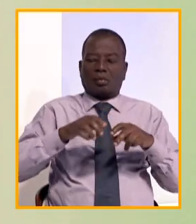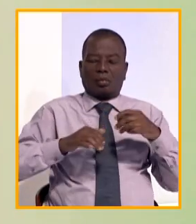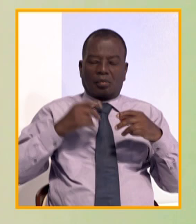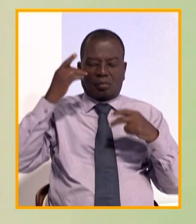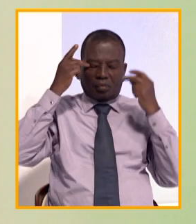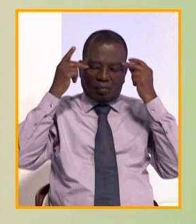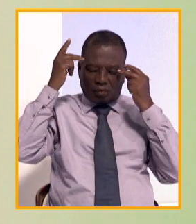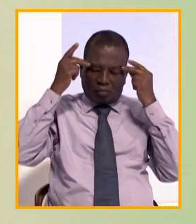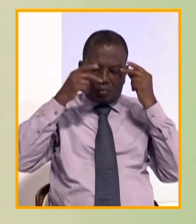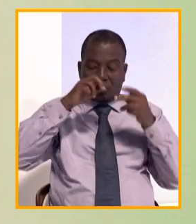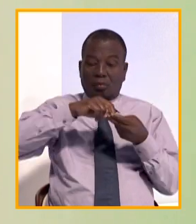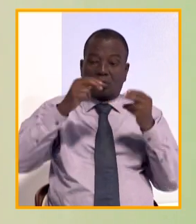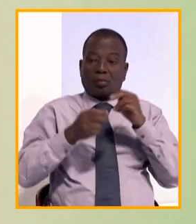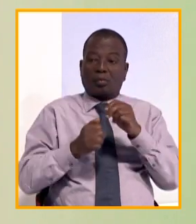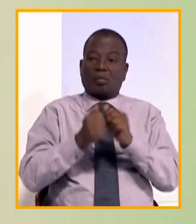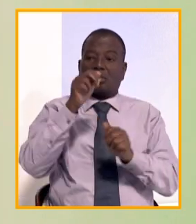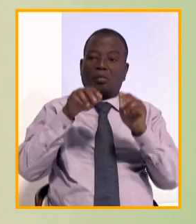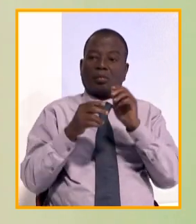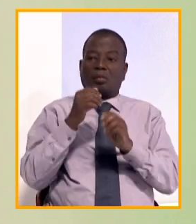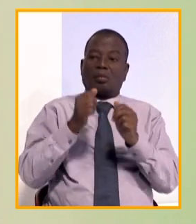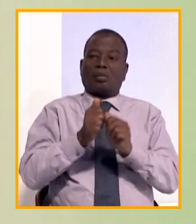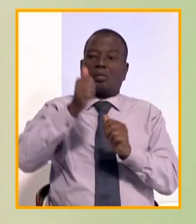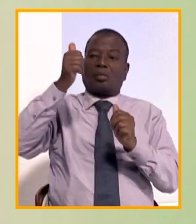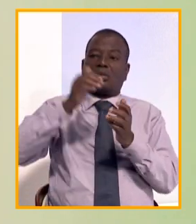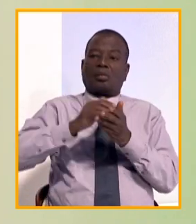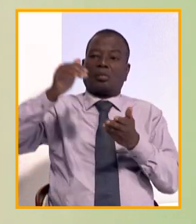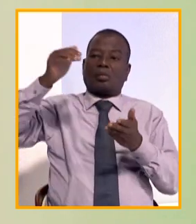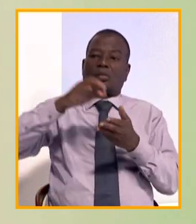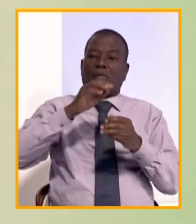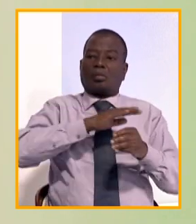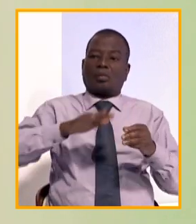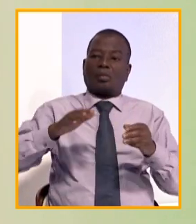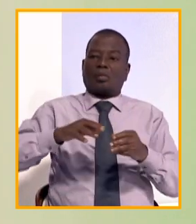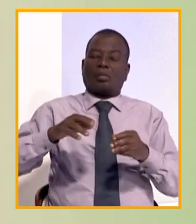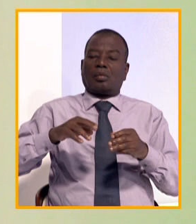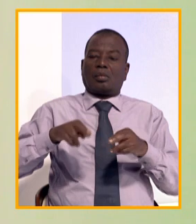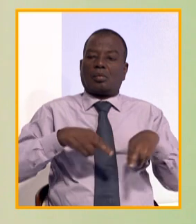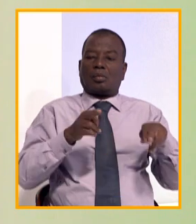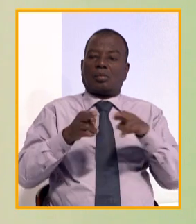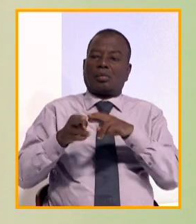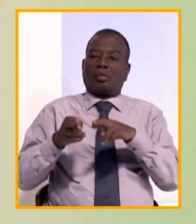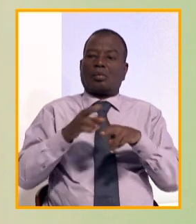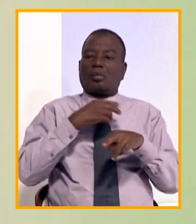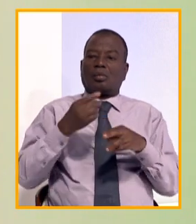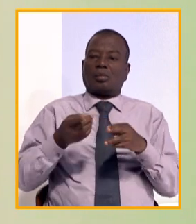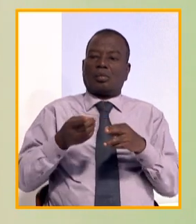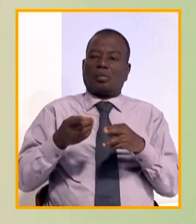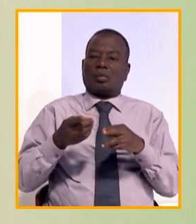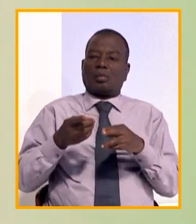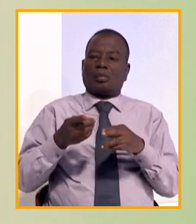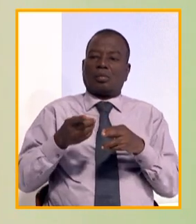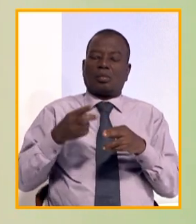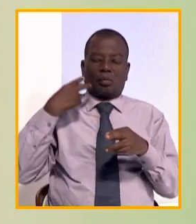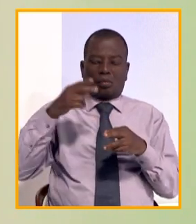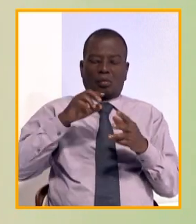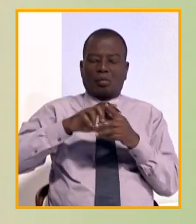plus croissant d'enfants de la rue qui sont l'objet de maltraitance. Au regard